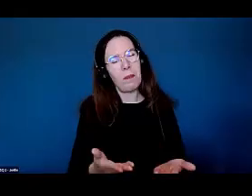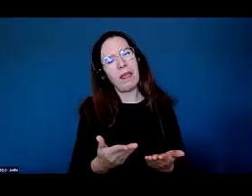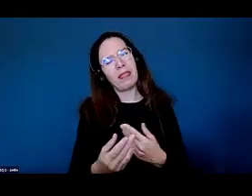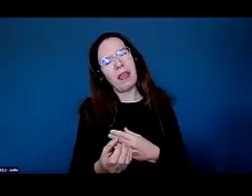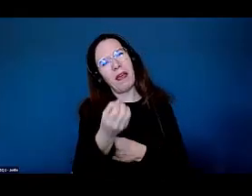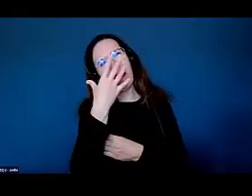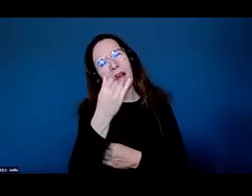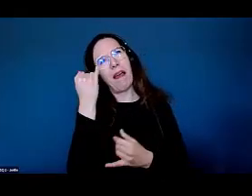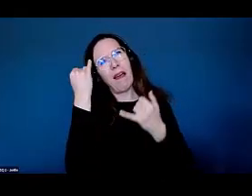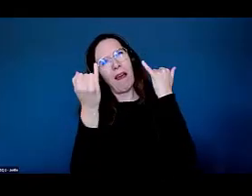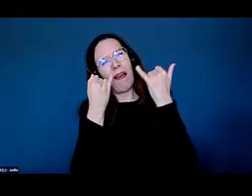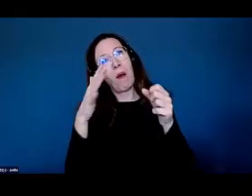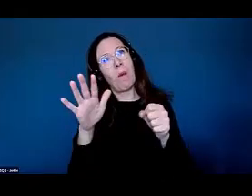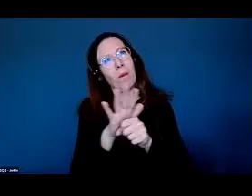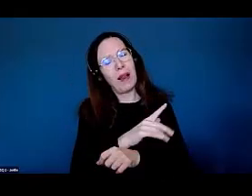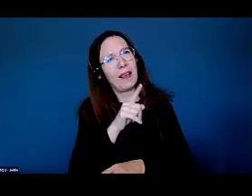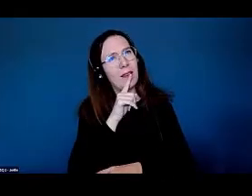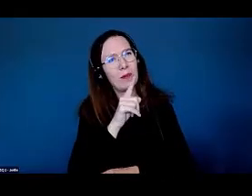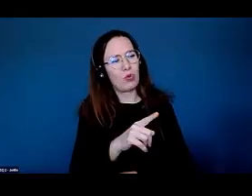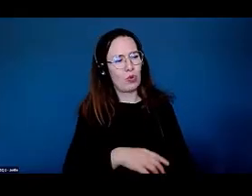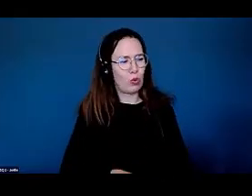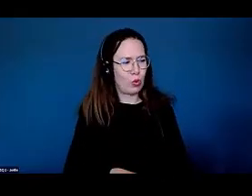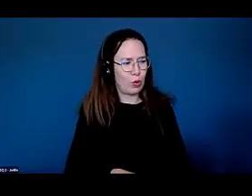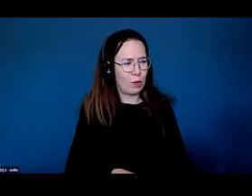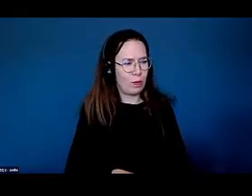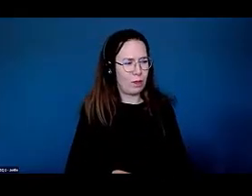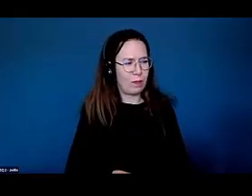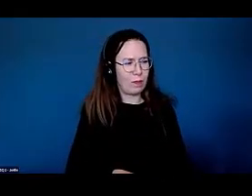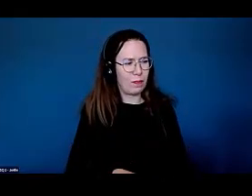esprits maintenant. Je sais qu'il y a des questions